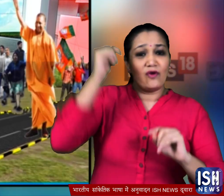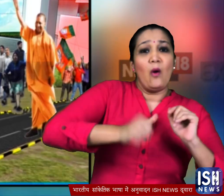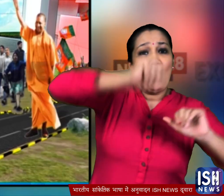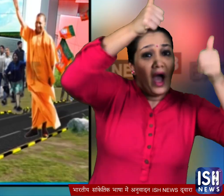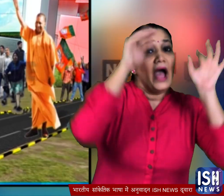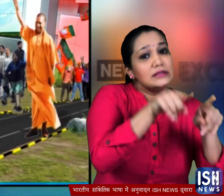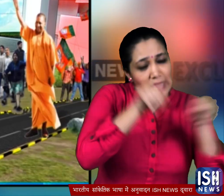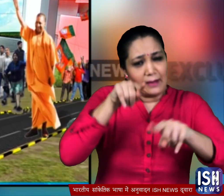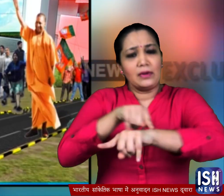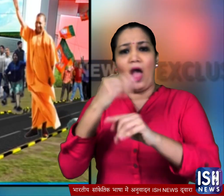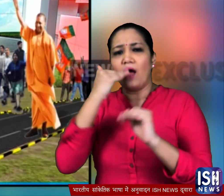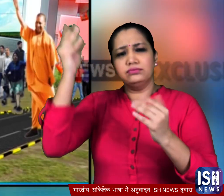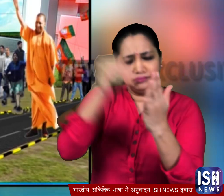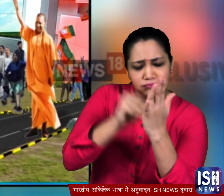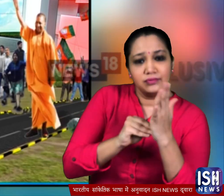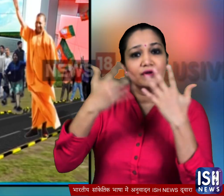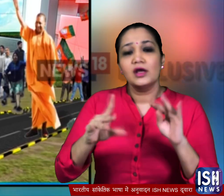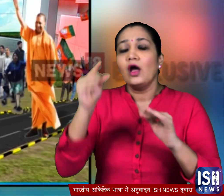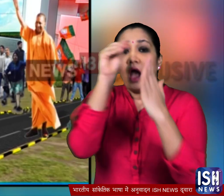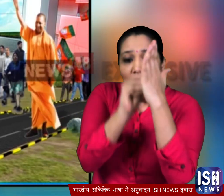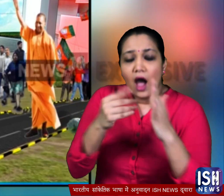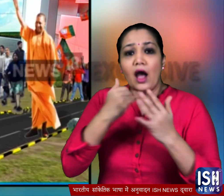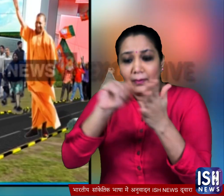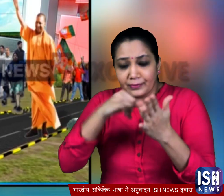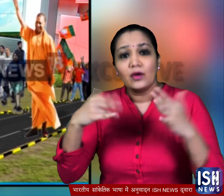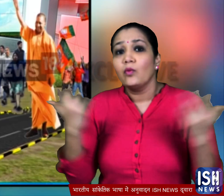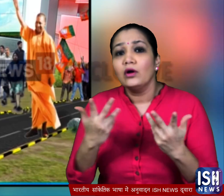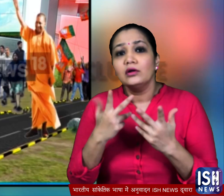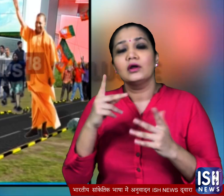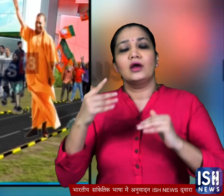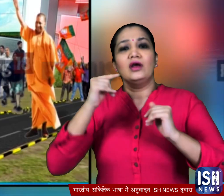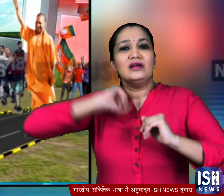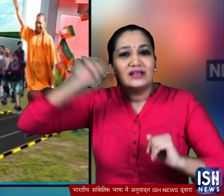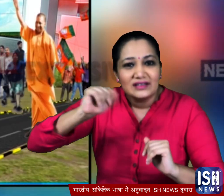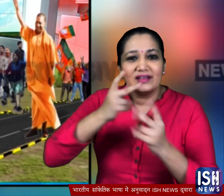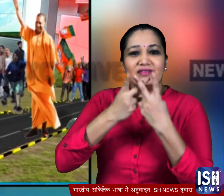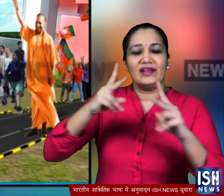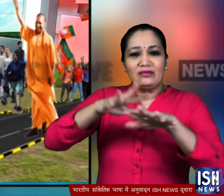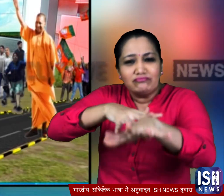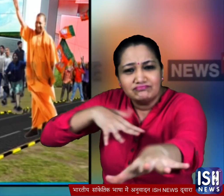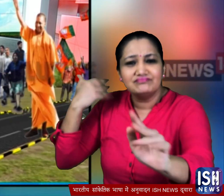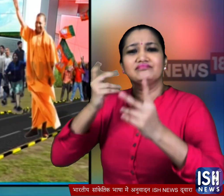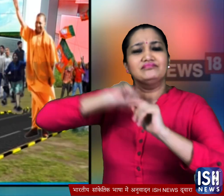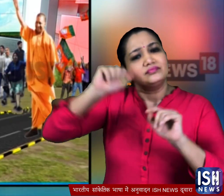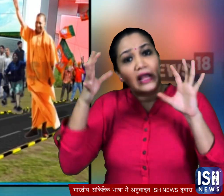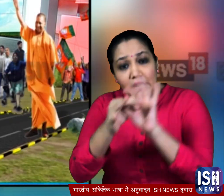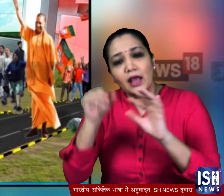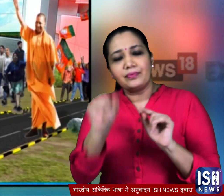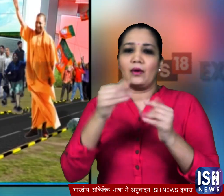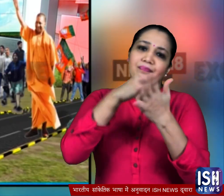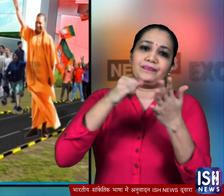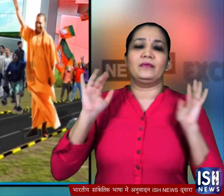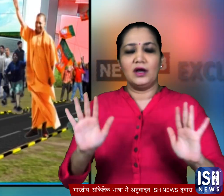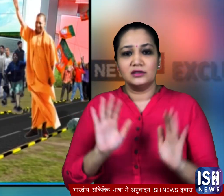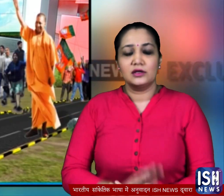दर्ज किए गए थे, लेकिन सिर्फ वैसे ही केस वापस लेने की तैयारी है जो राजनीतिक आंदोलन या फिर धरना प्रदर्शन से जुड़े हैं। इसके